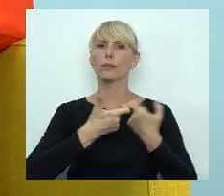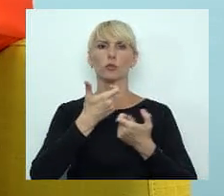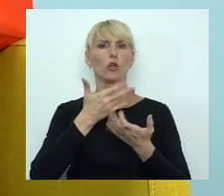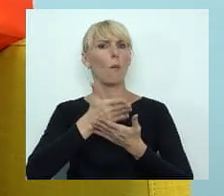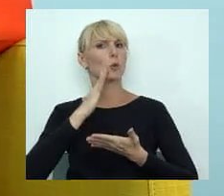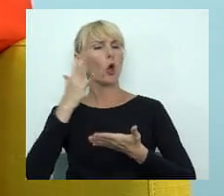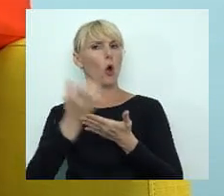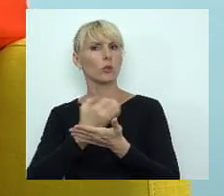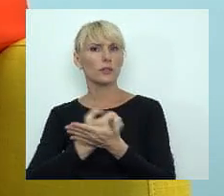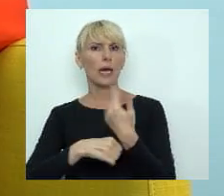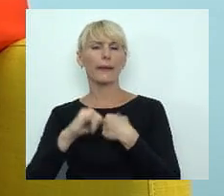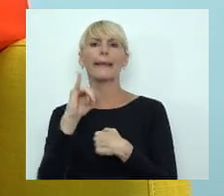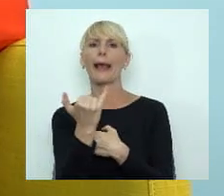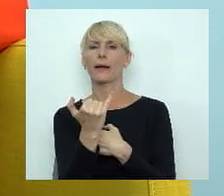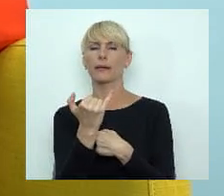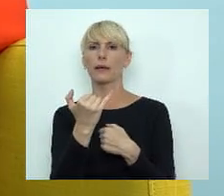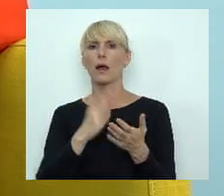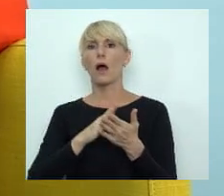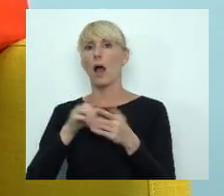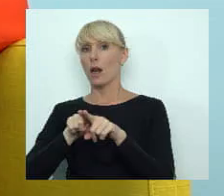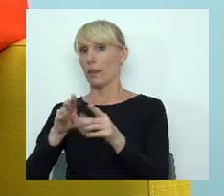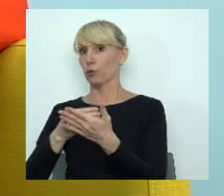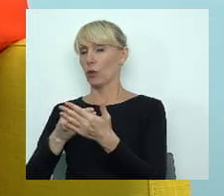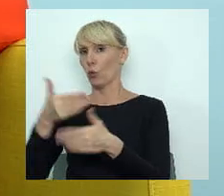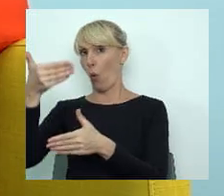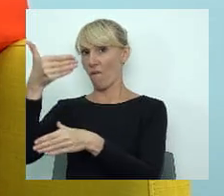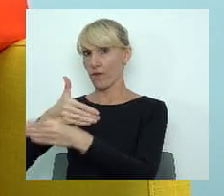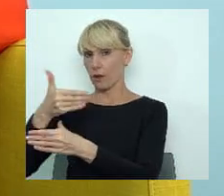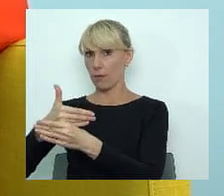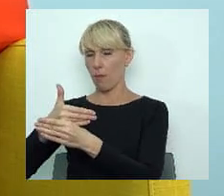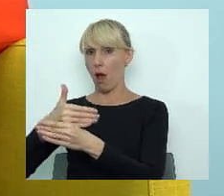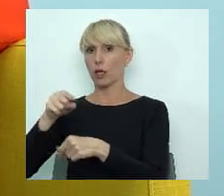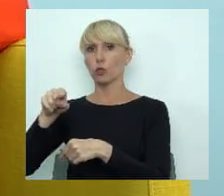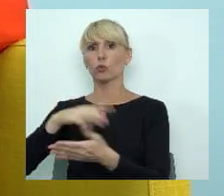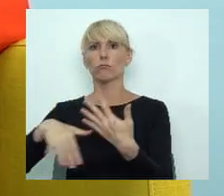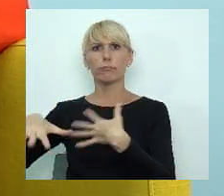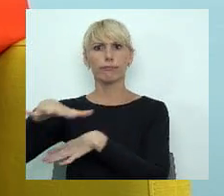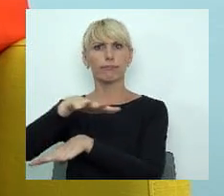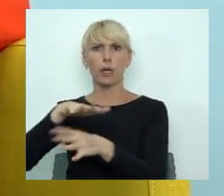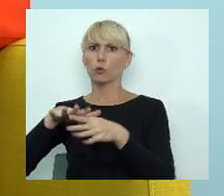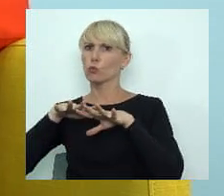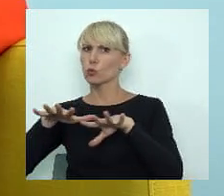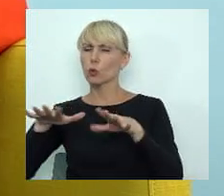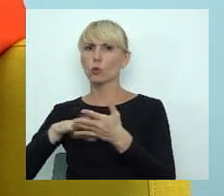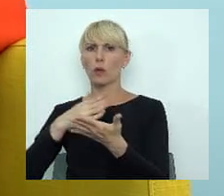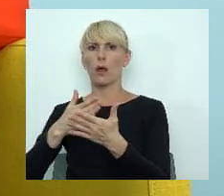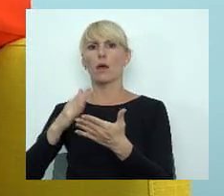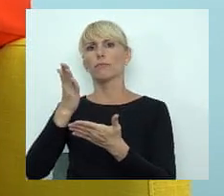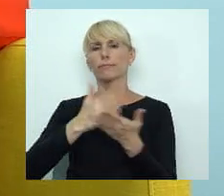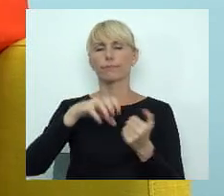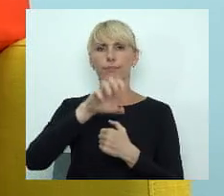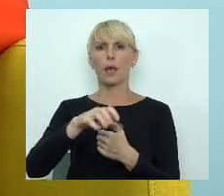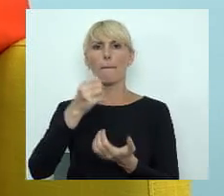z tych danych. Z drugiej strony mamy duży podmiot, który ma całą machinę organizacyjną, zaplecze prawne,